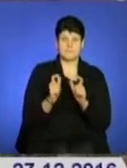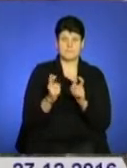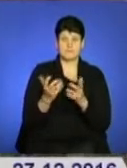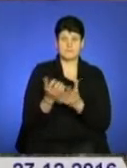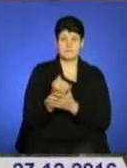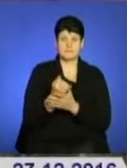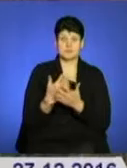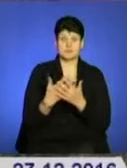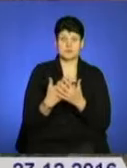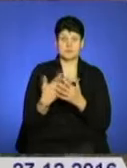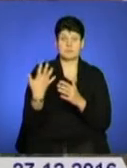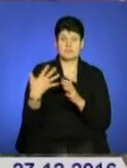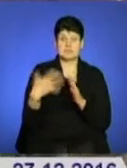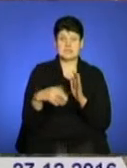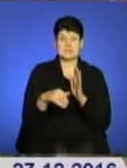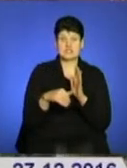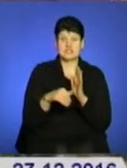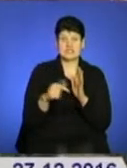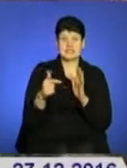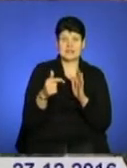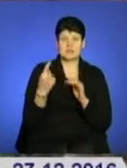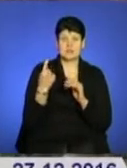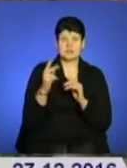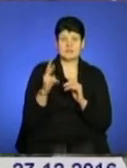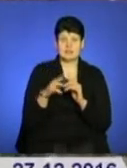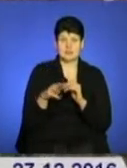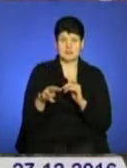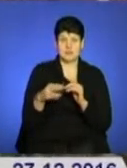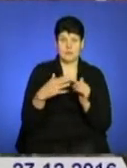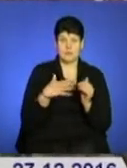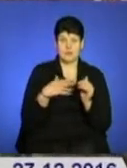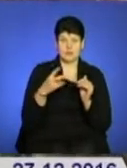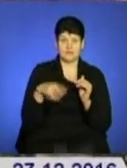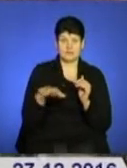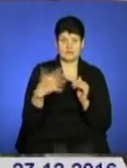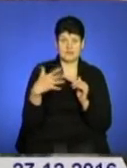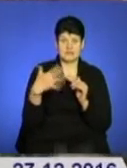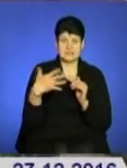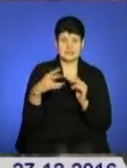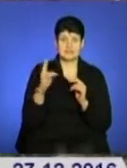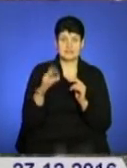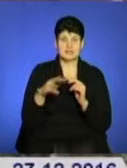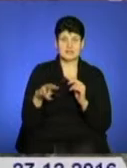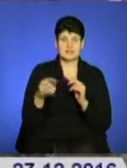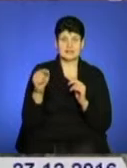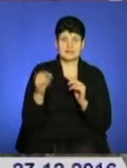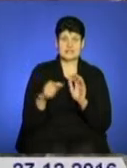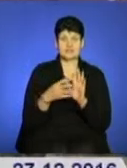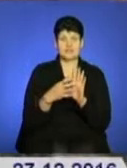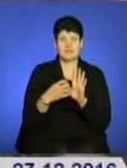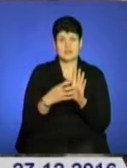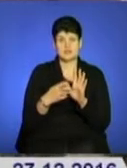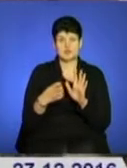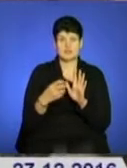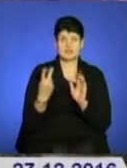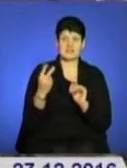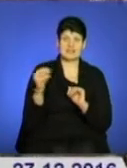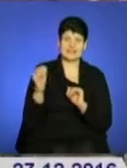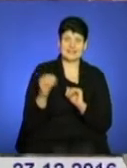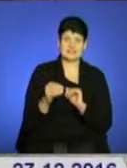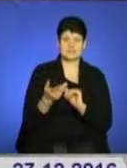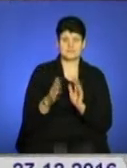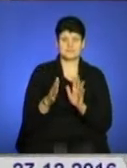приблизно 56 гривень за квадратний метр. Тобто моя квартира 5 квадратних метрів, десь 1900. 2000,